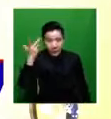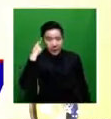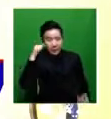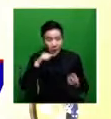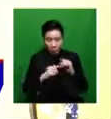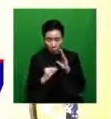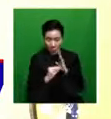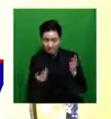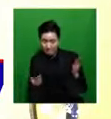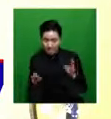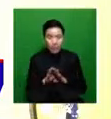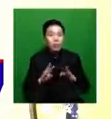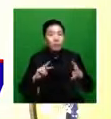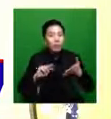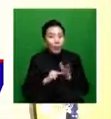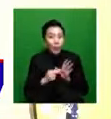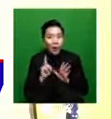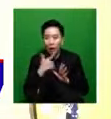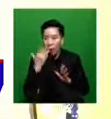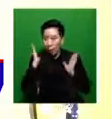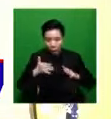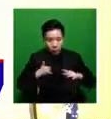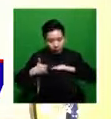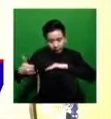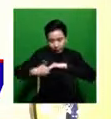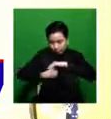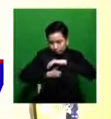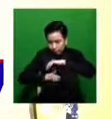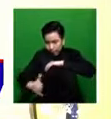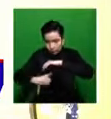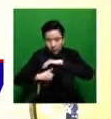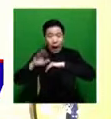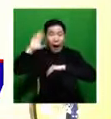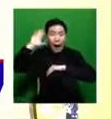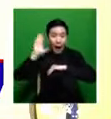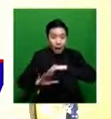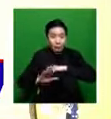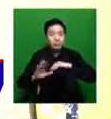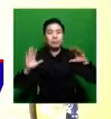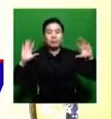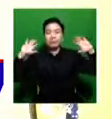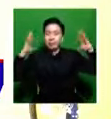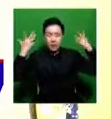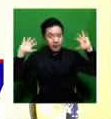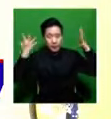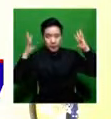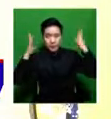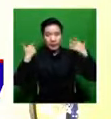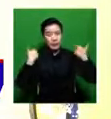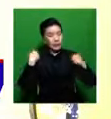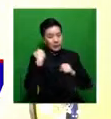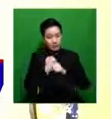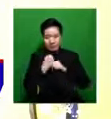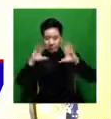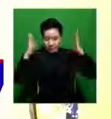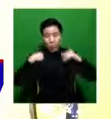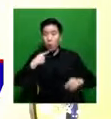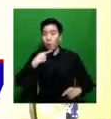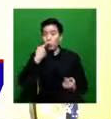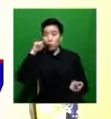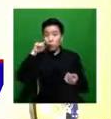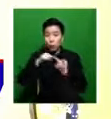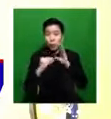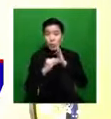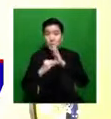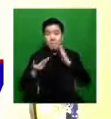ตดาวน์แบงคอกนั้นหมายถึงไม่ให้คนเข้าและออกจากพื้นที่ของกรุงเทพซึ่งเราไม่ได้มีการพูดถึงประเด็น